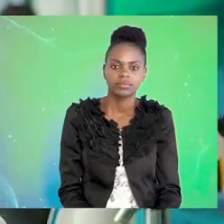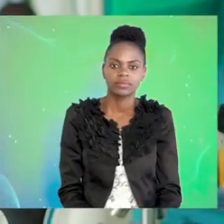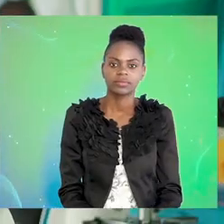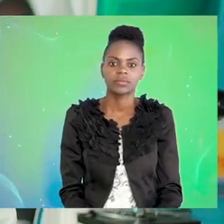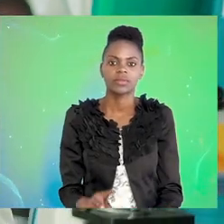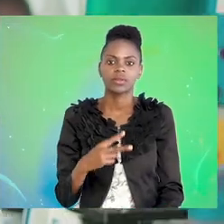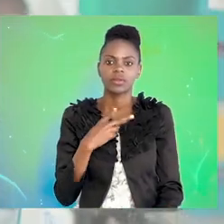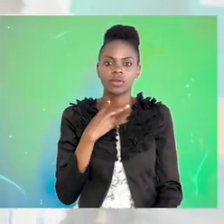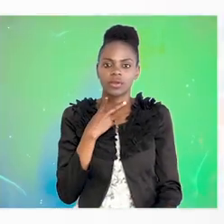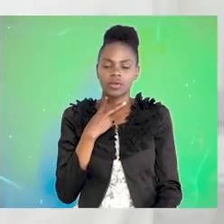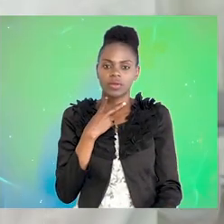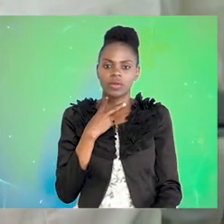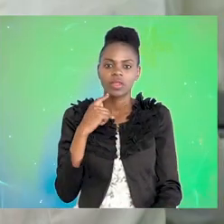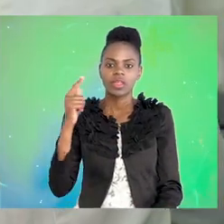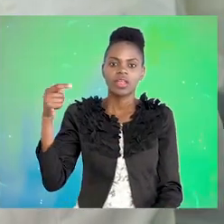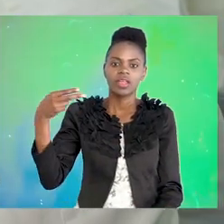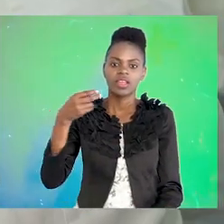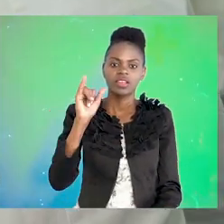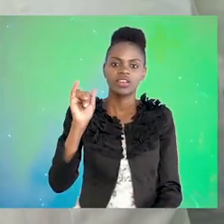Tinyonge typhoid.